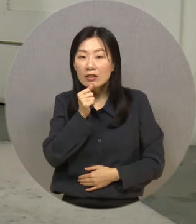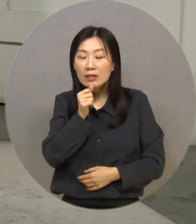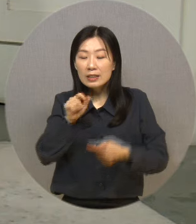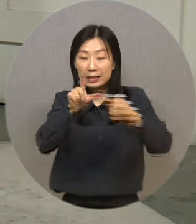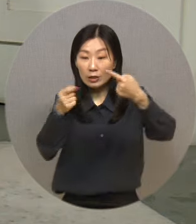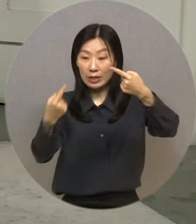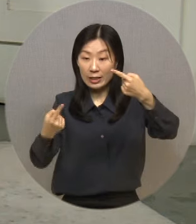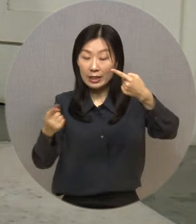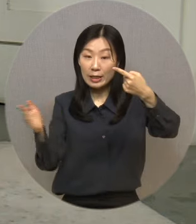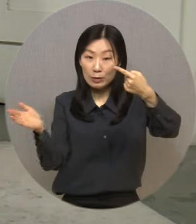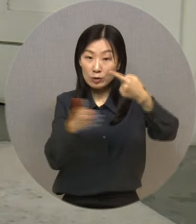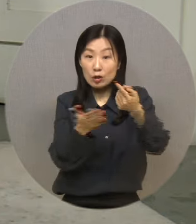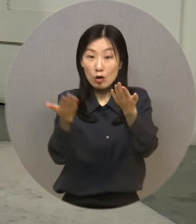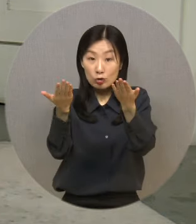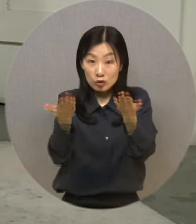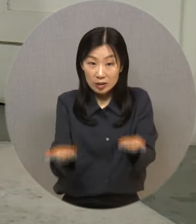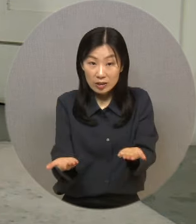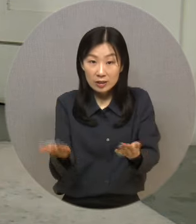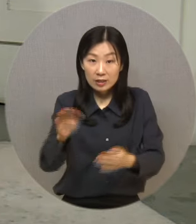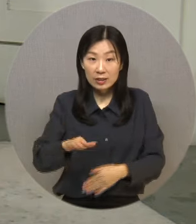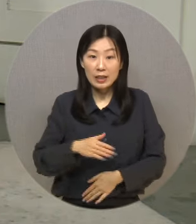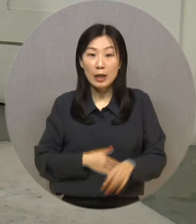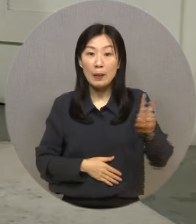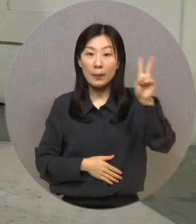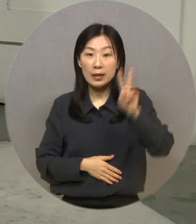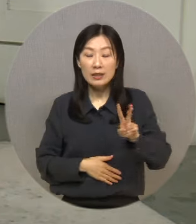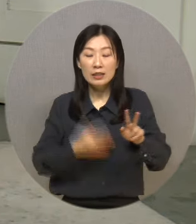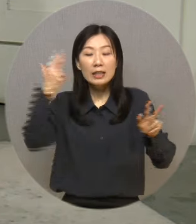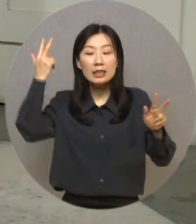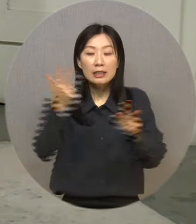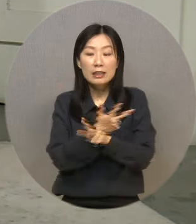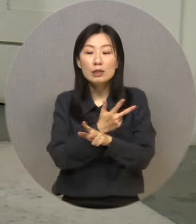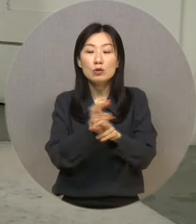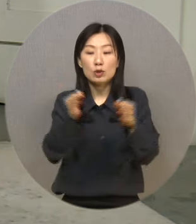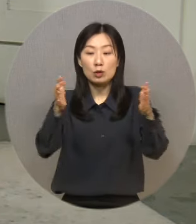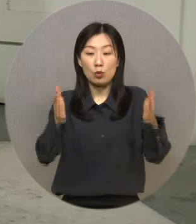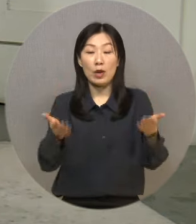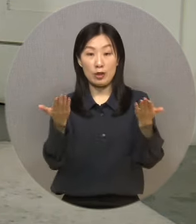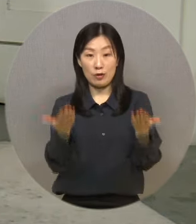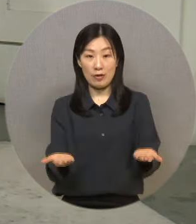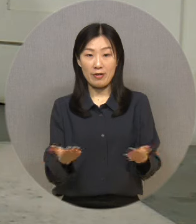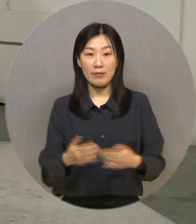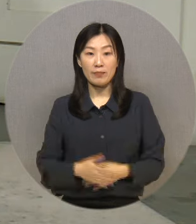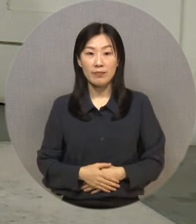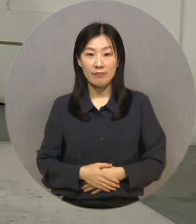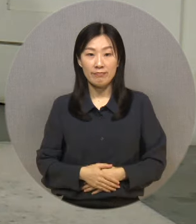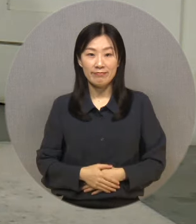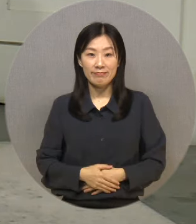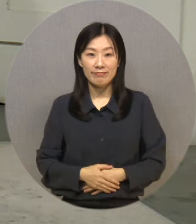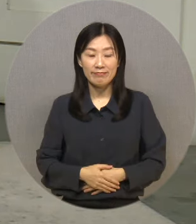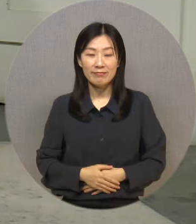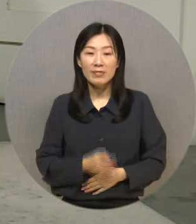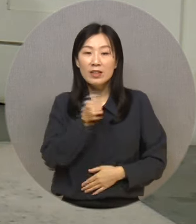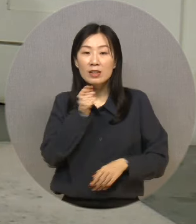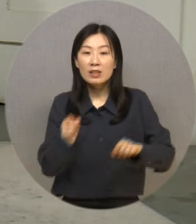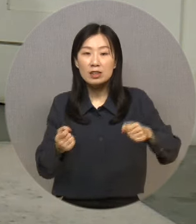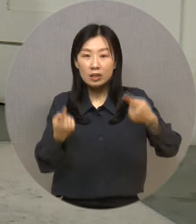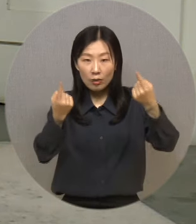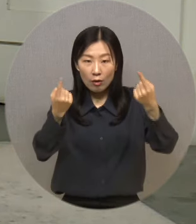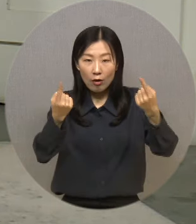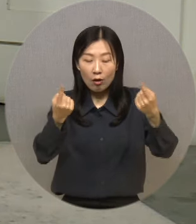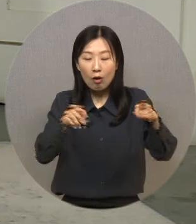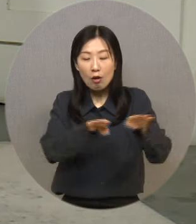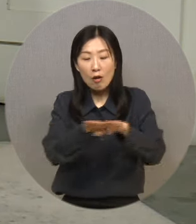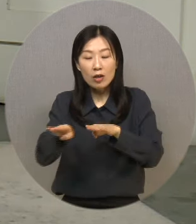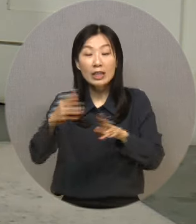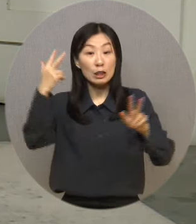쉬는 네. 건데 저희 베트남에 일주일 동안 쉬는 거예요. 네. 아, 연휴를 설 연휴가 일주일씩. 네, 네, 그러니까.